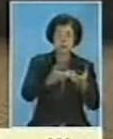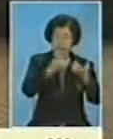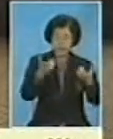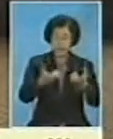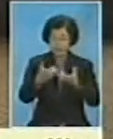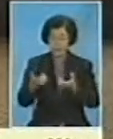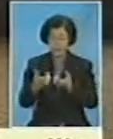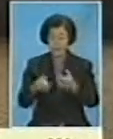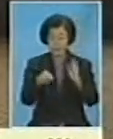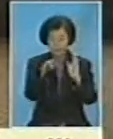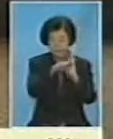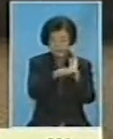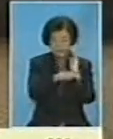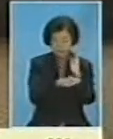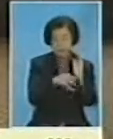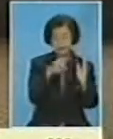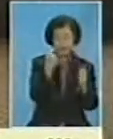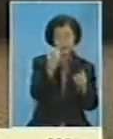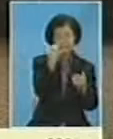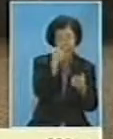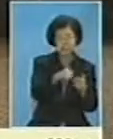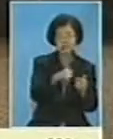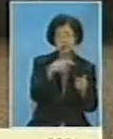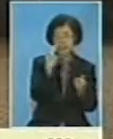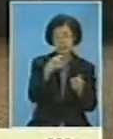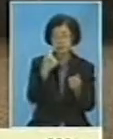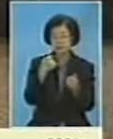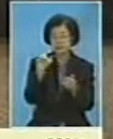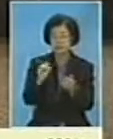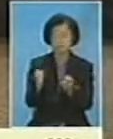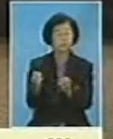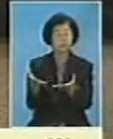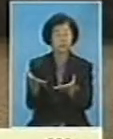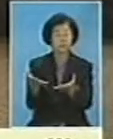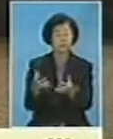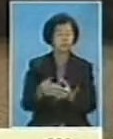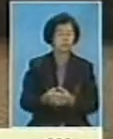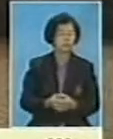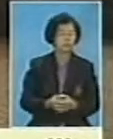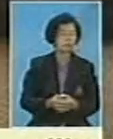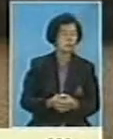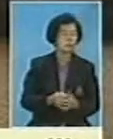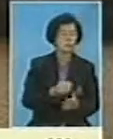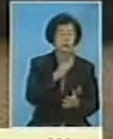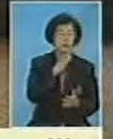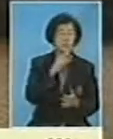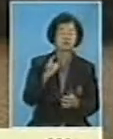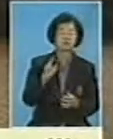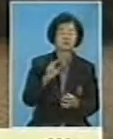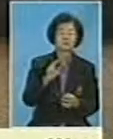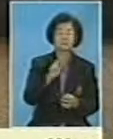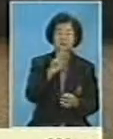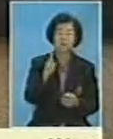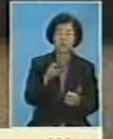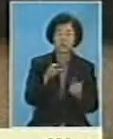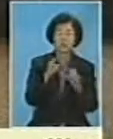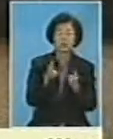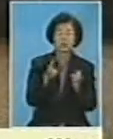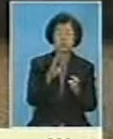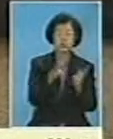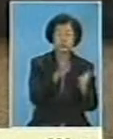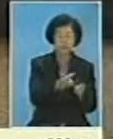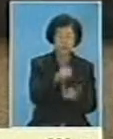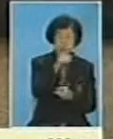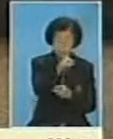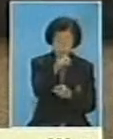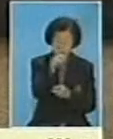ยะในแต่ละขั้นตอนว่าใครผิดใครไม่ผิดซึ่งหากใช้วิธีชี้ผิดแบบเหมารวมเช่น